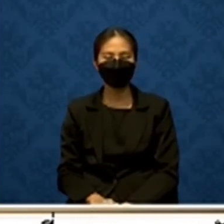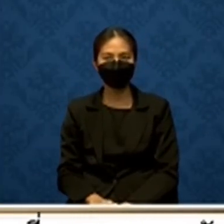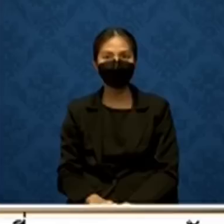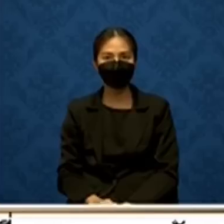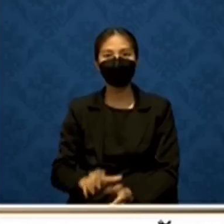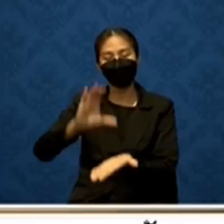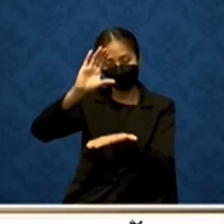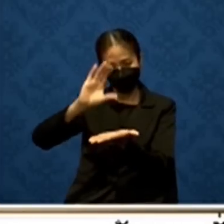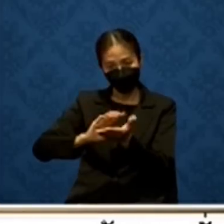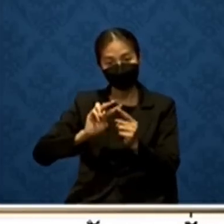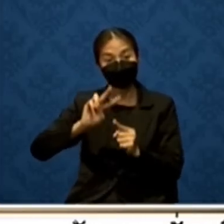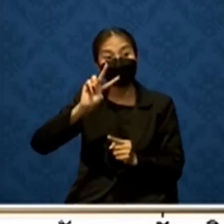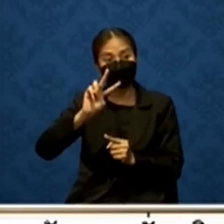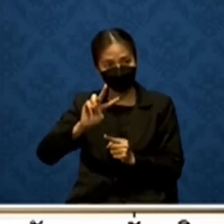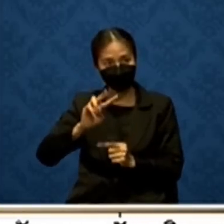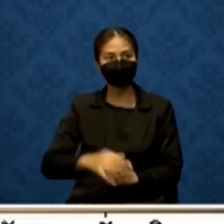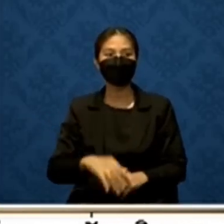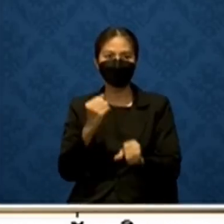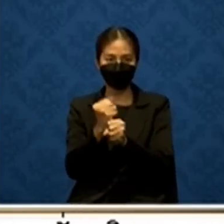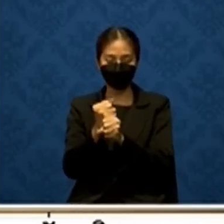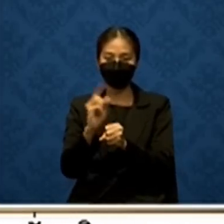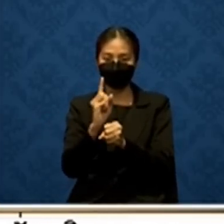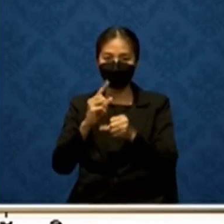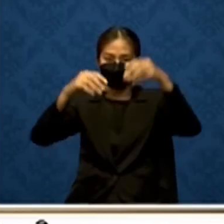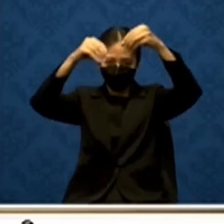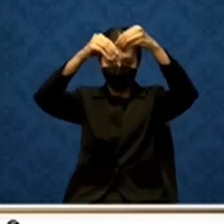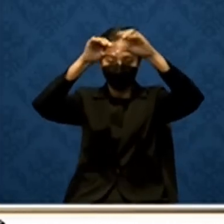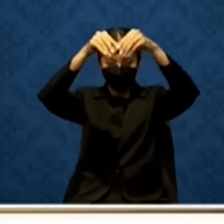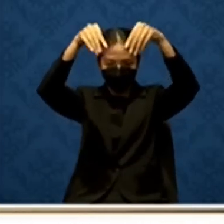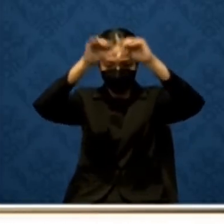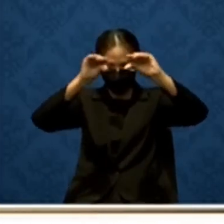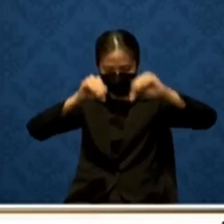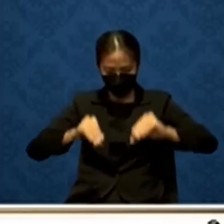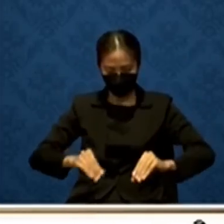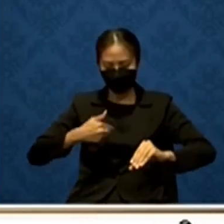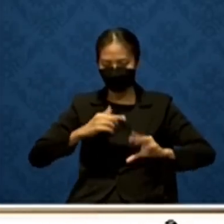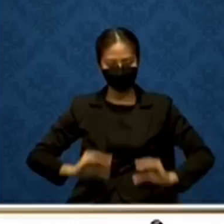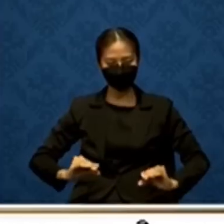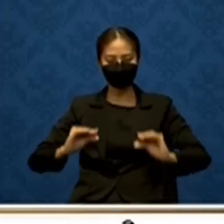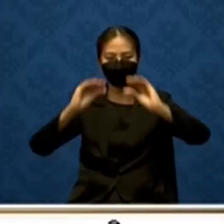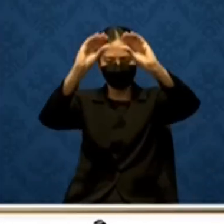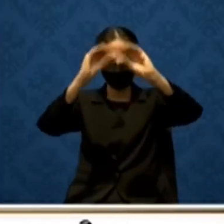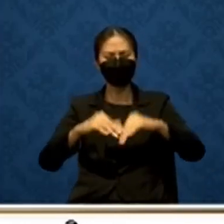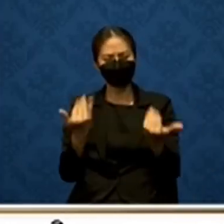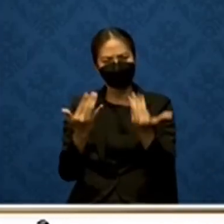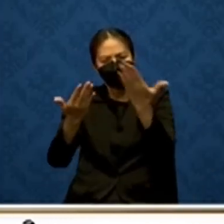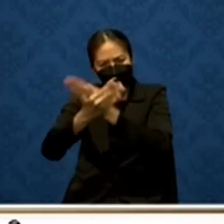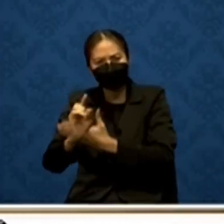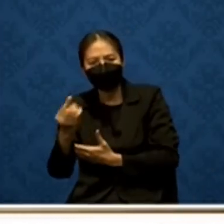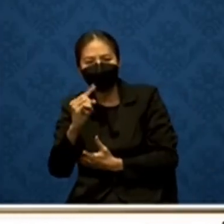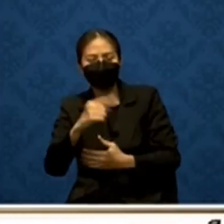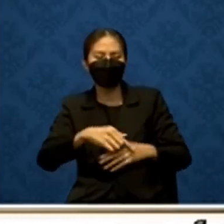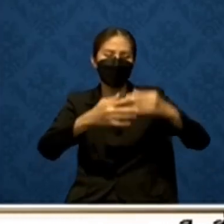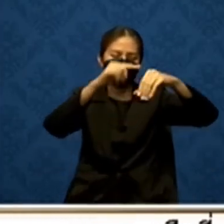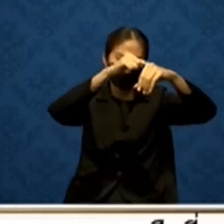วประมาณแคามหวงอัที่สองครับ ลางขึ้นบน ไมใช่บนลงล่างผมคดวหมดยุคมาก้วครั ที่เน้นในการ